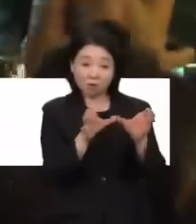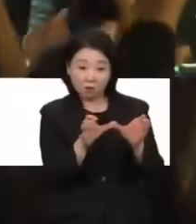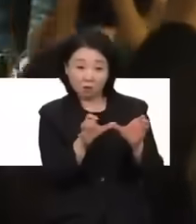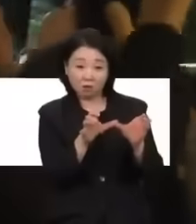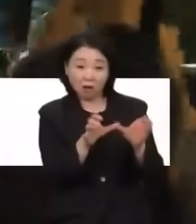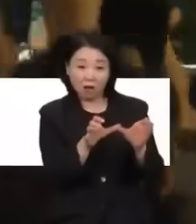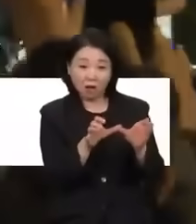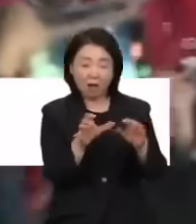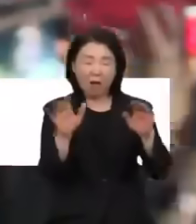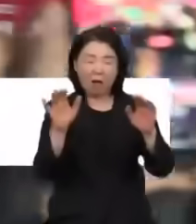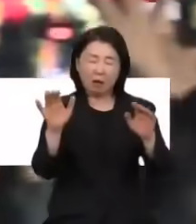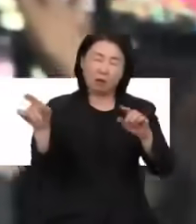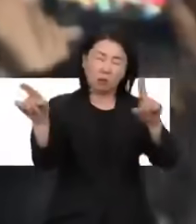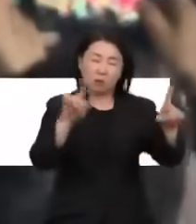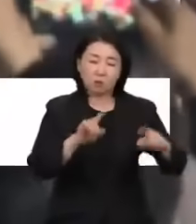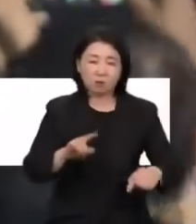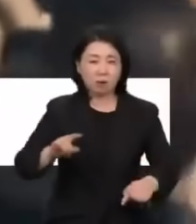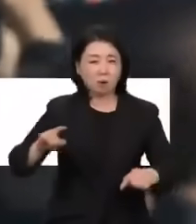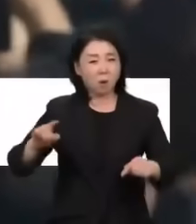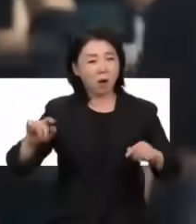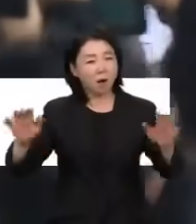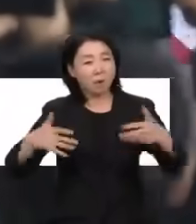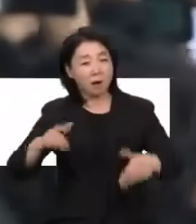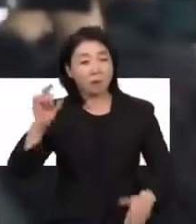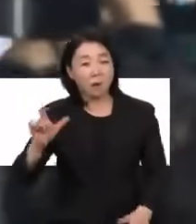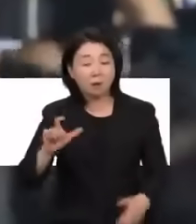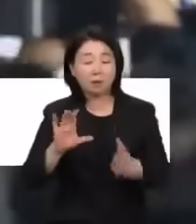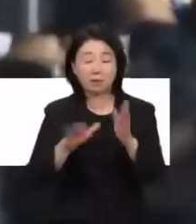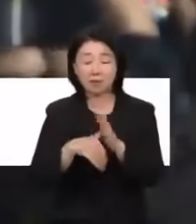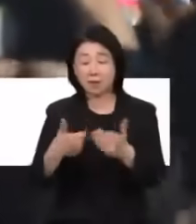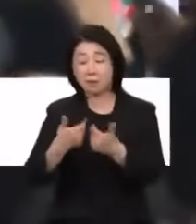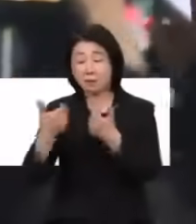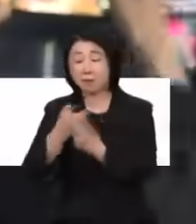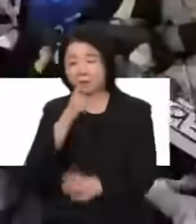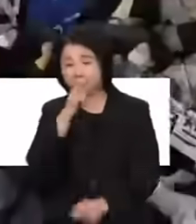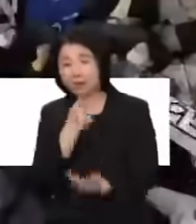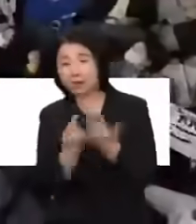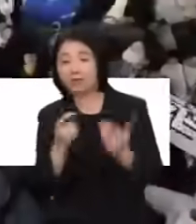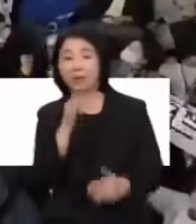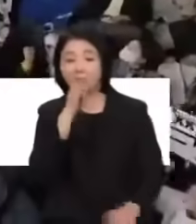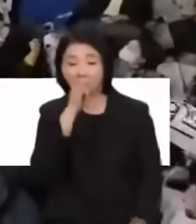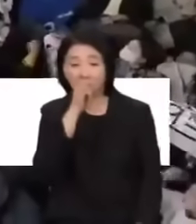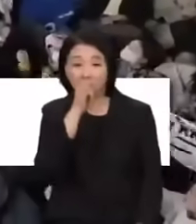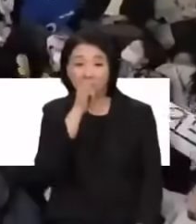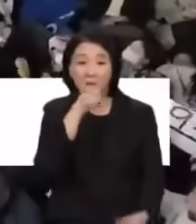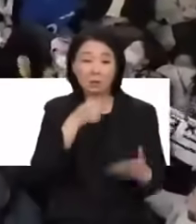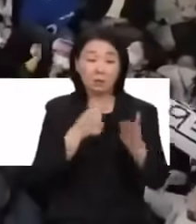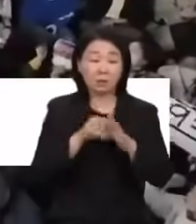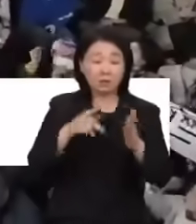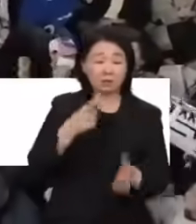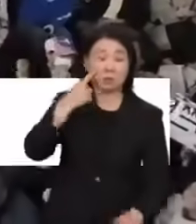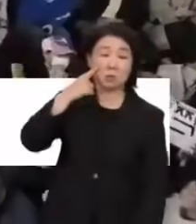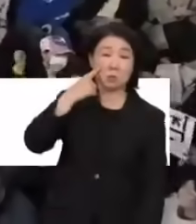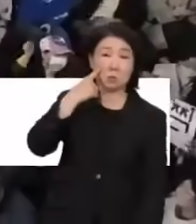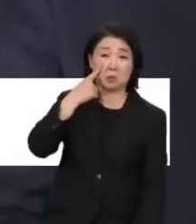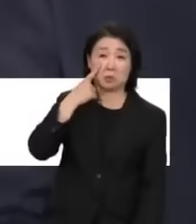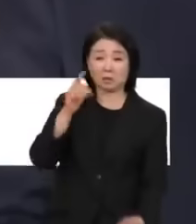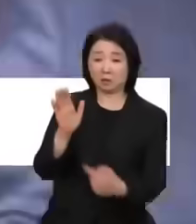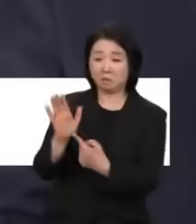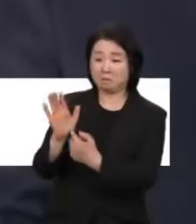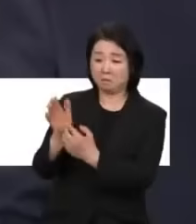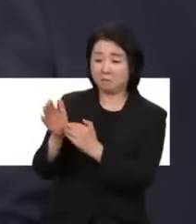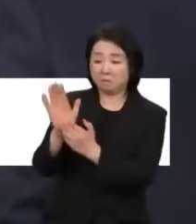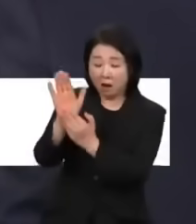바람이 이제 셀 때는 그 반대 성향의 침묵이나 이탈이 있을 수가 있기 때문에 그리고 현재 이슈가 부각되기 전 성향을